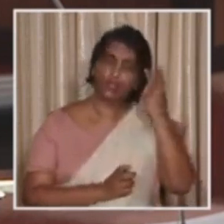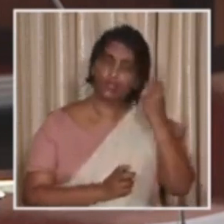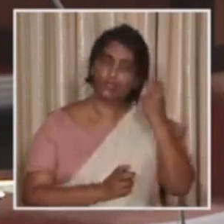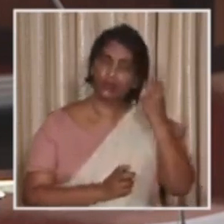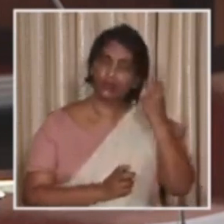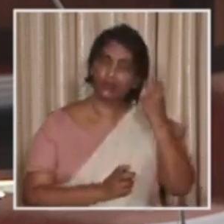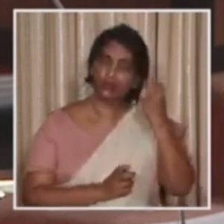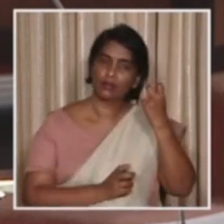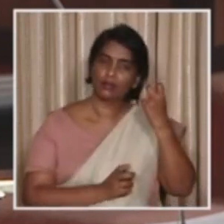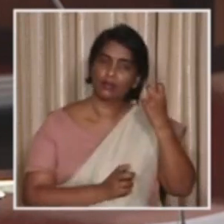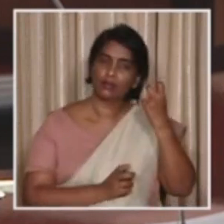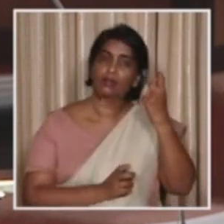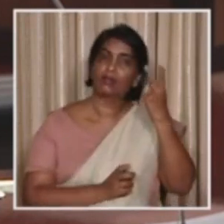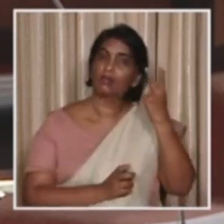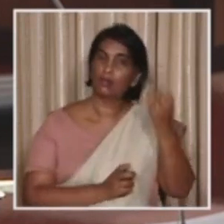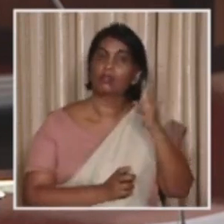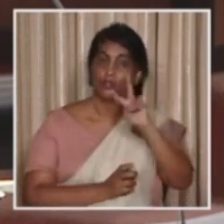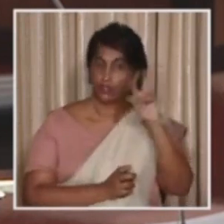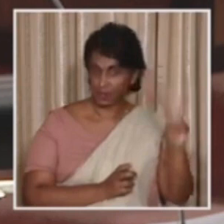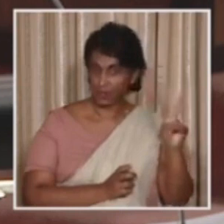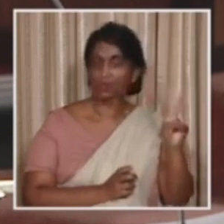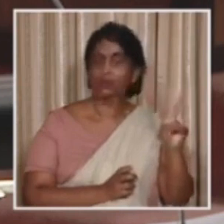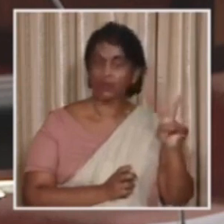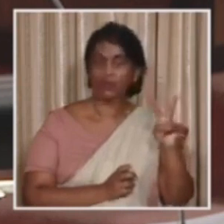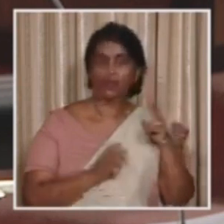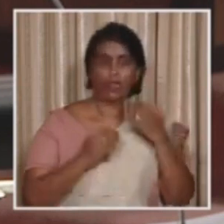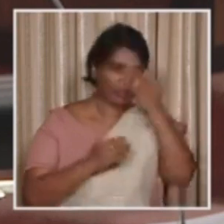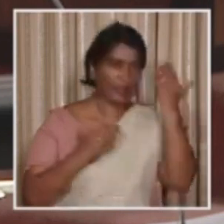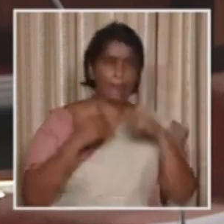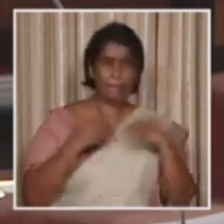27/10/2000 வீரகேசரியிலே முதன்மை பக்கத்திலே வந்த